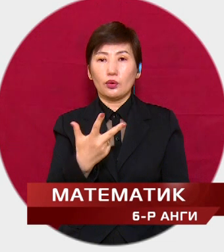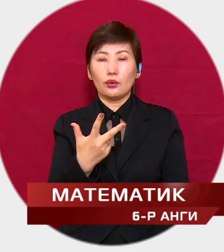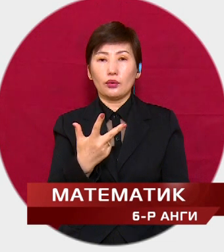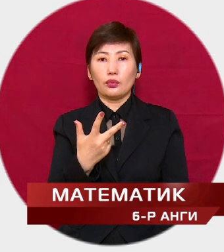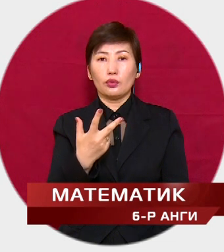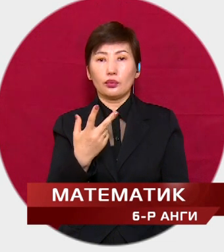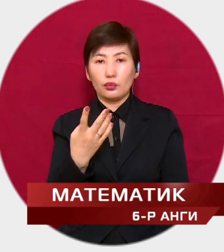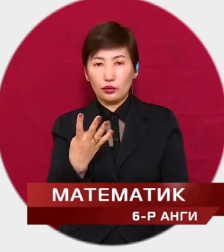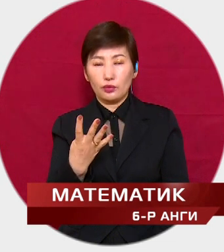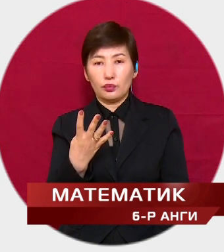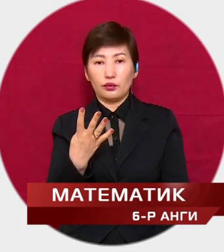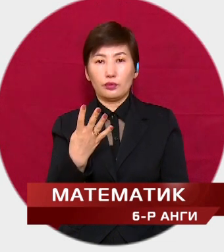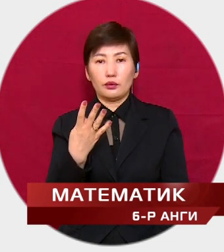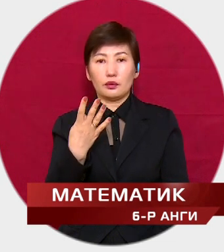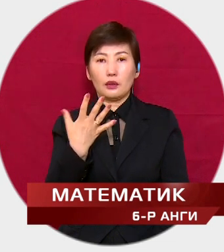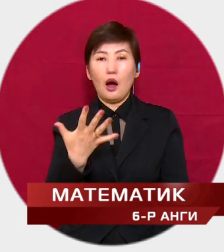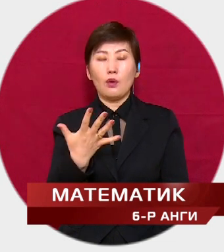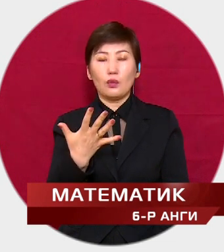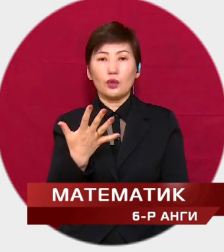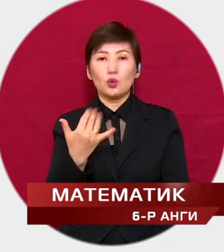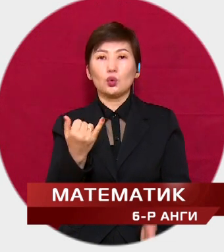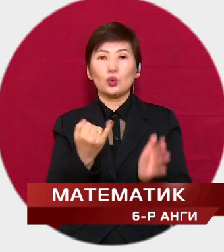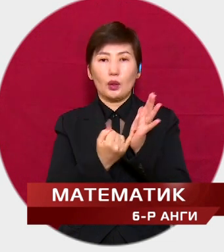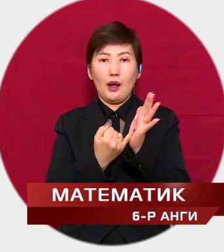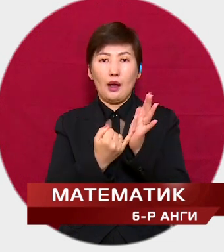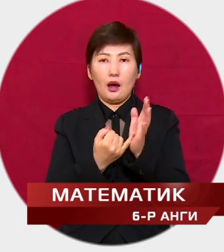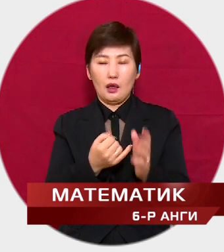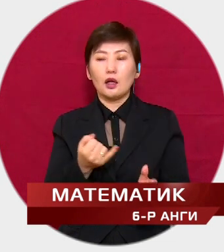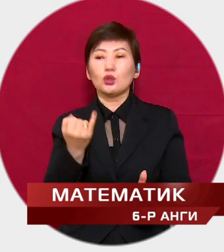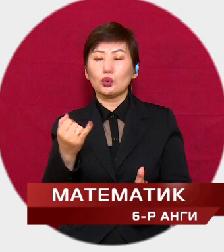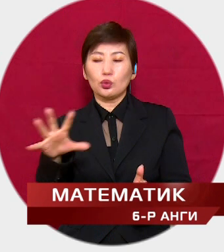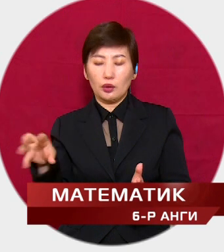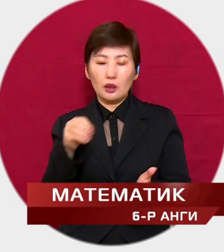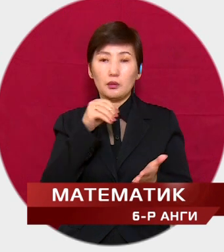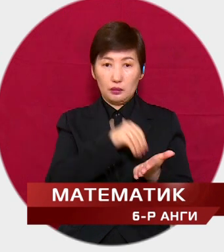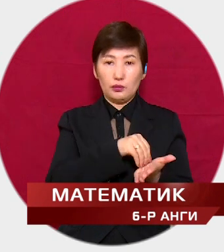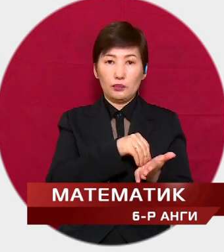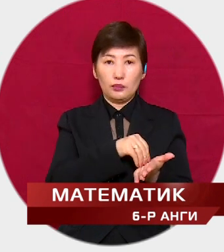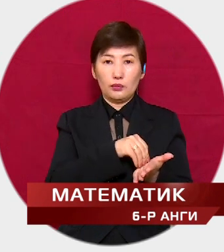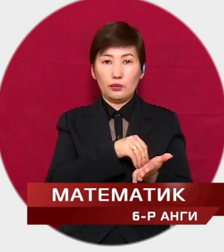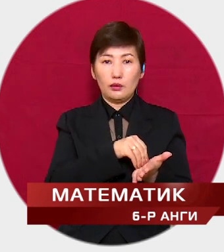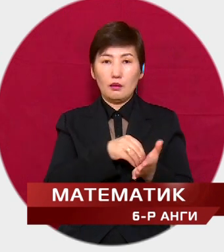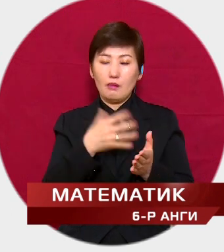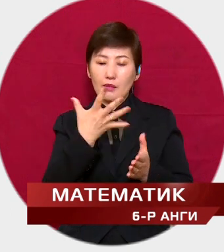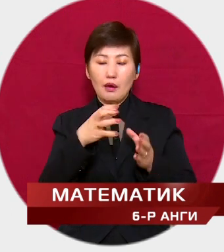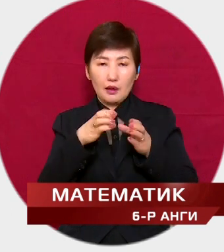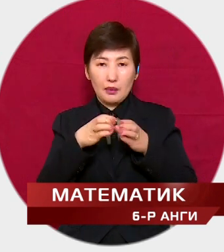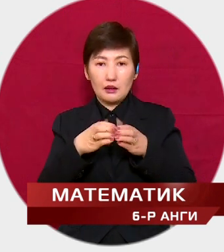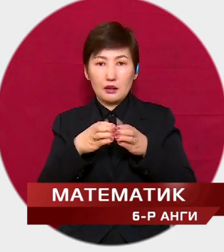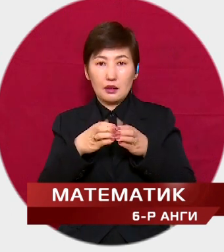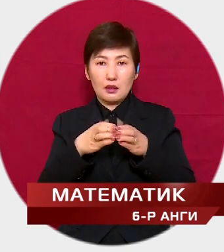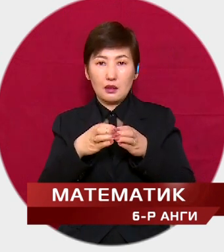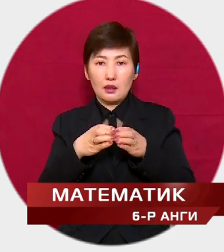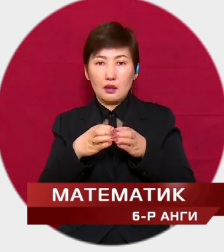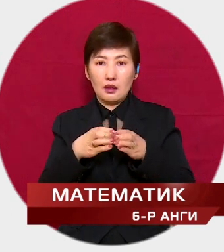3, 4, 5, 6. За тэгэхээр бүртгэл дээр 5-аар багцалсан нэг багц босоо